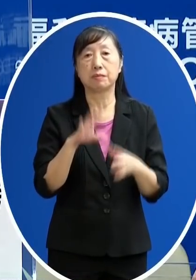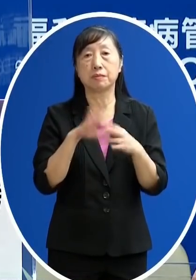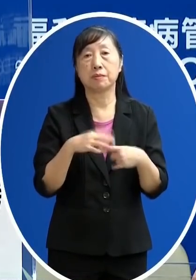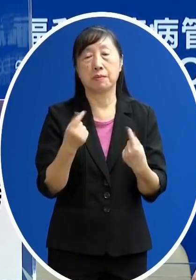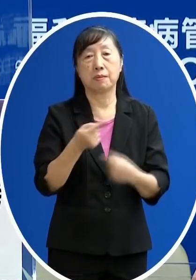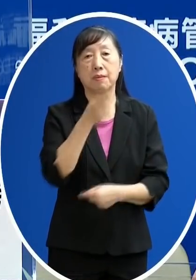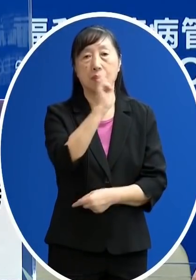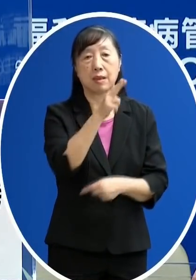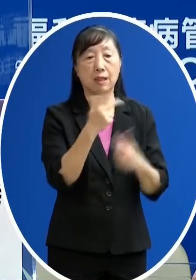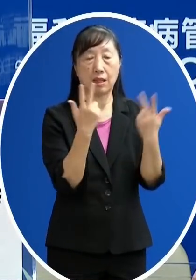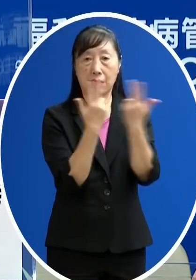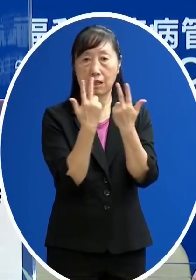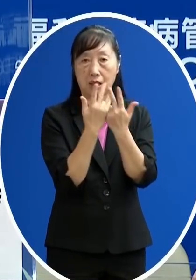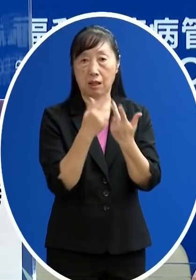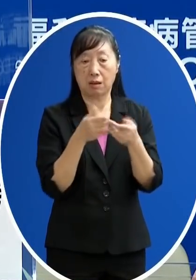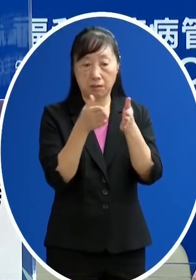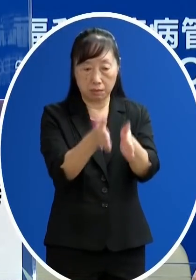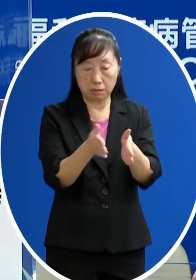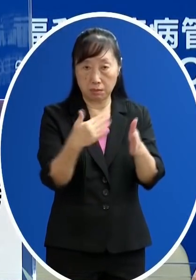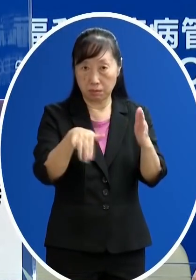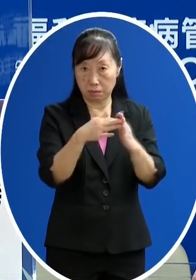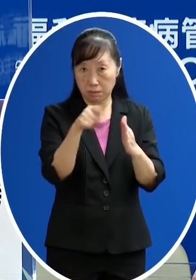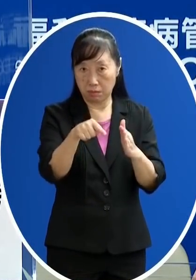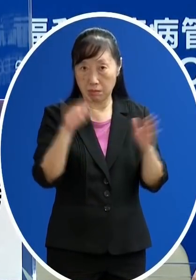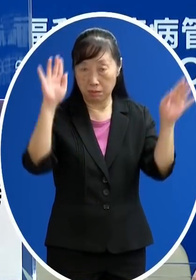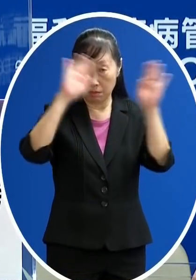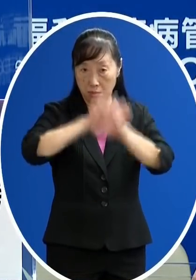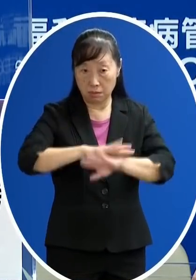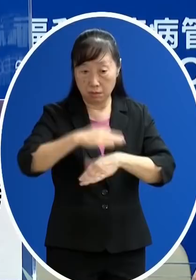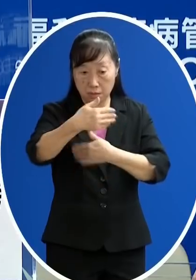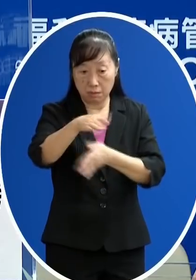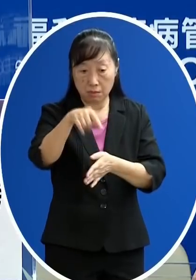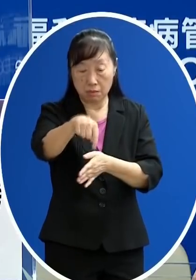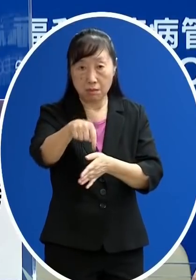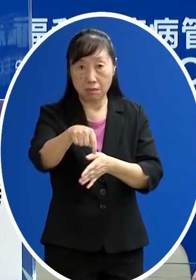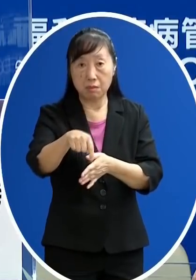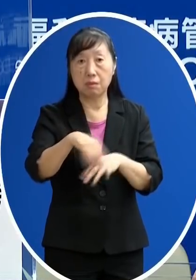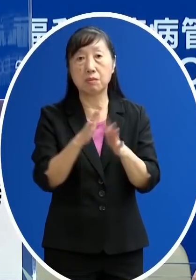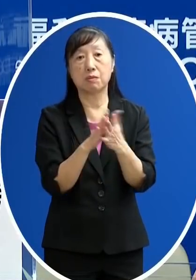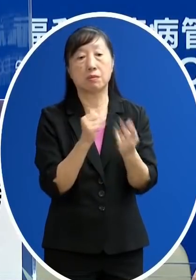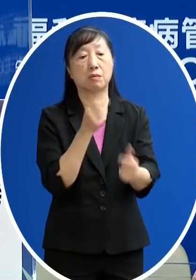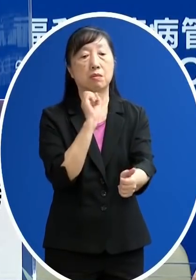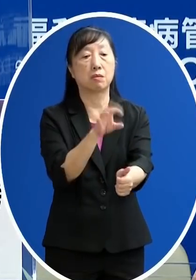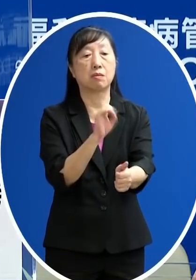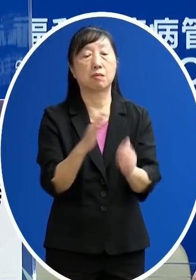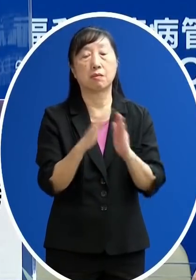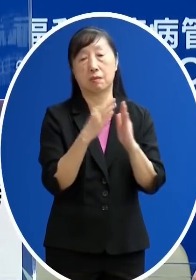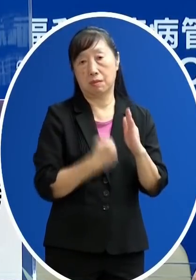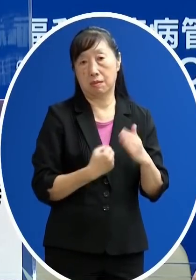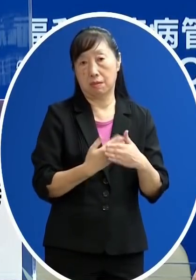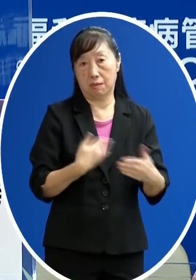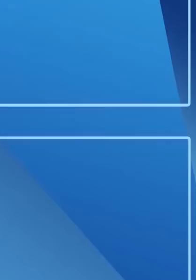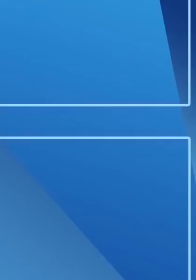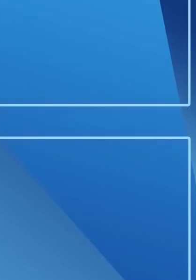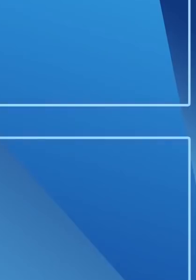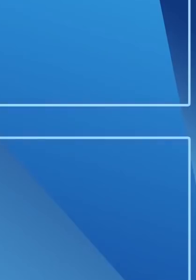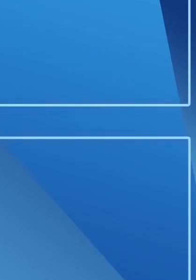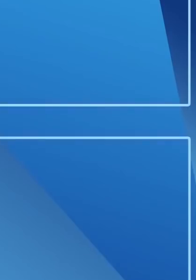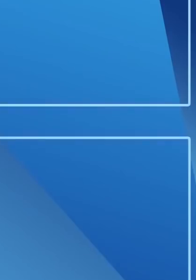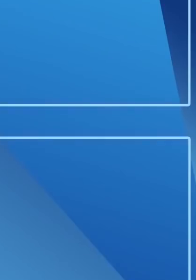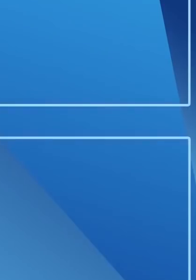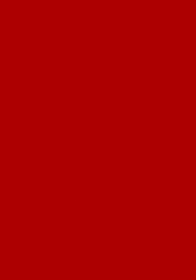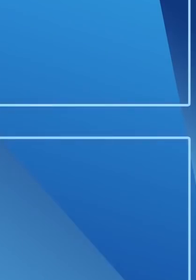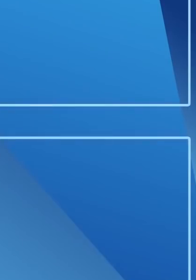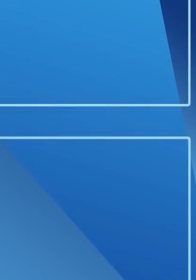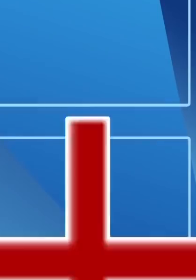新北市对晚上安亲班的人也是一样做居家隔离，那并裁剪了。